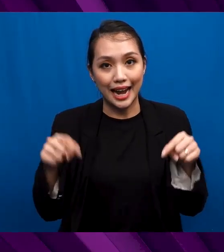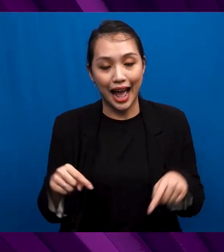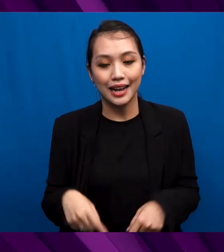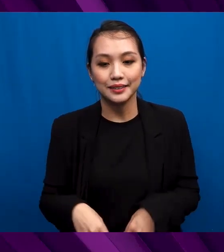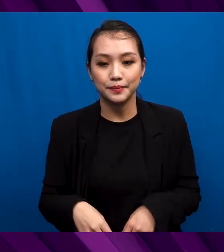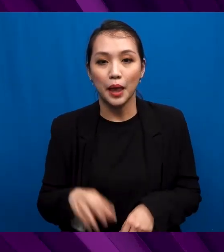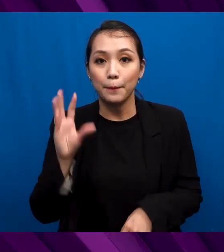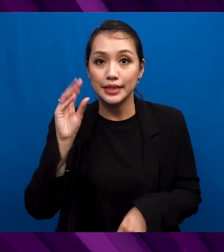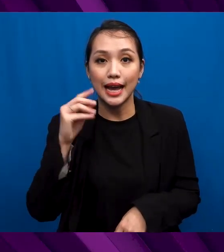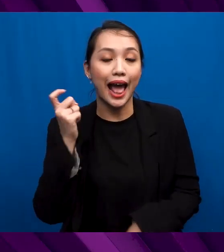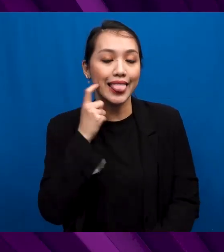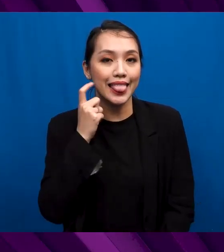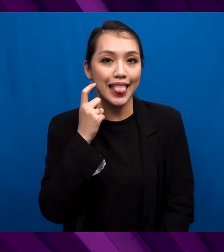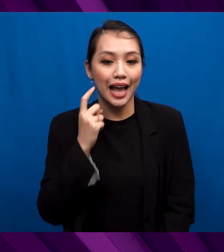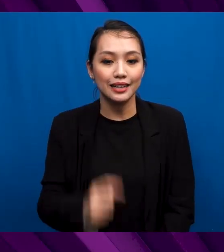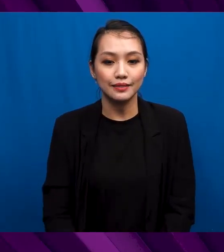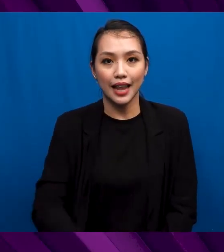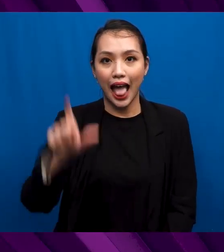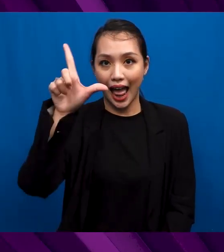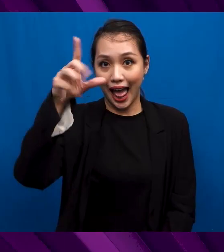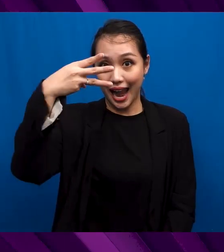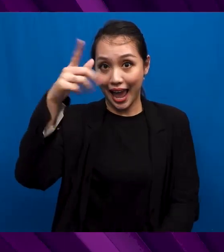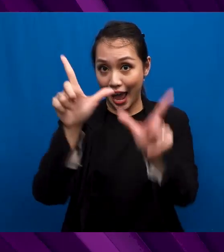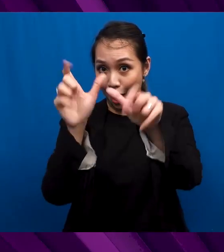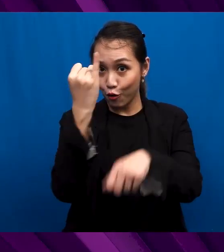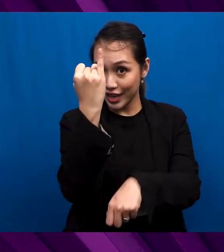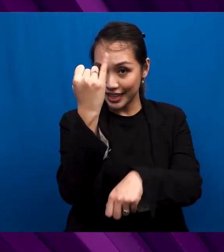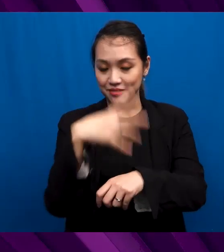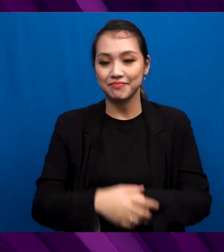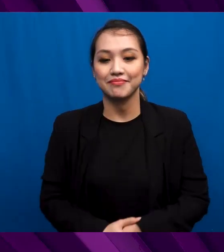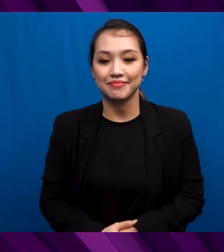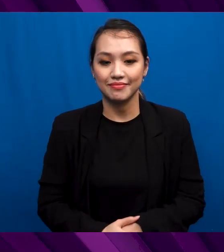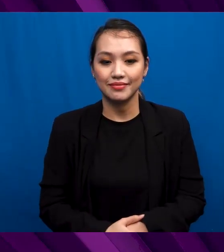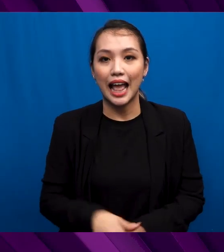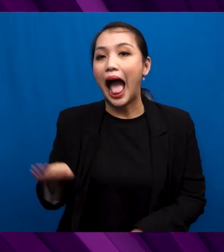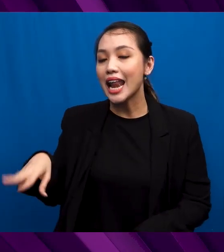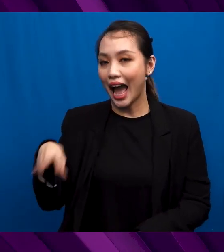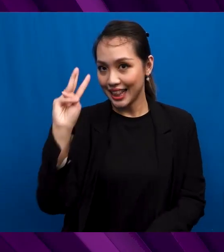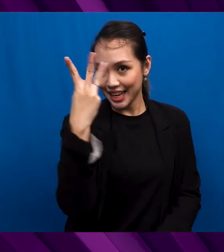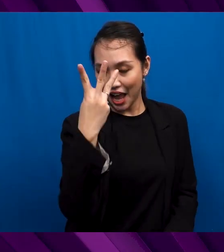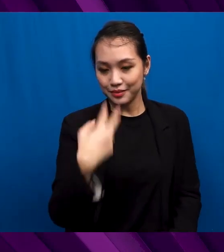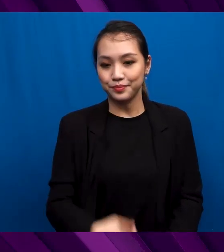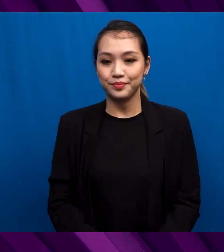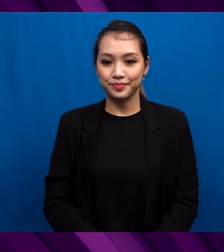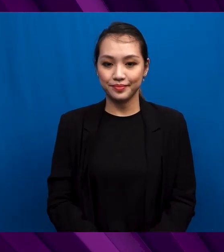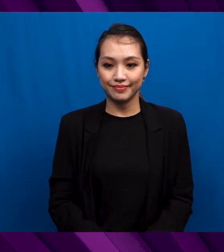atasnya. Ya, yaitu Lewi, ayat 8. Tentang Lewi ia berkata, biarlah Tumim dan